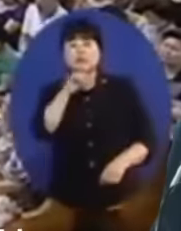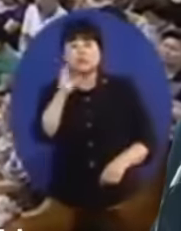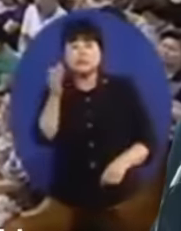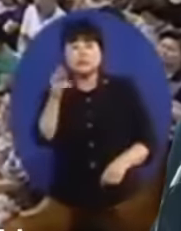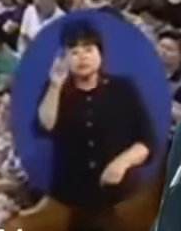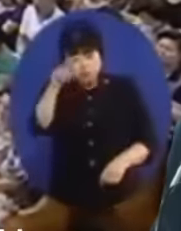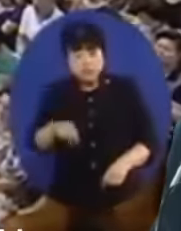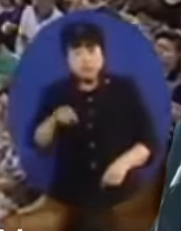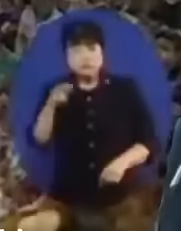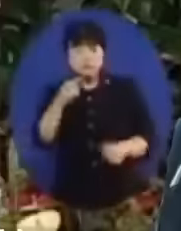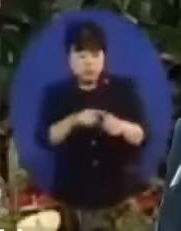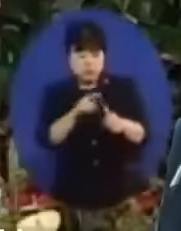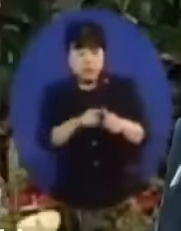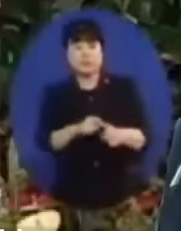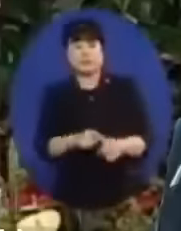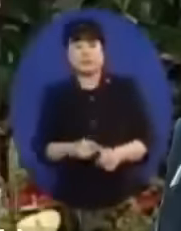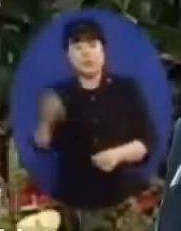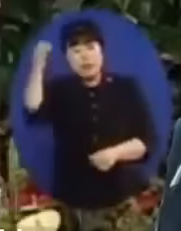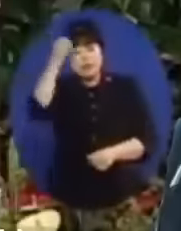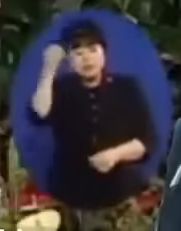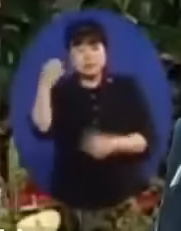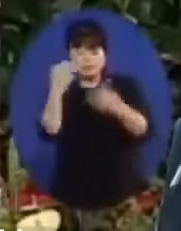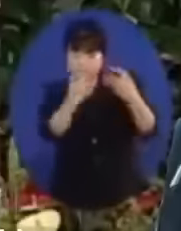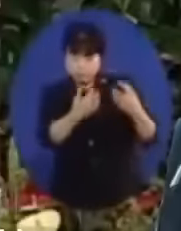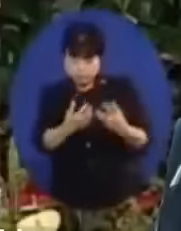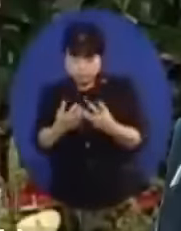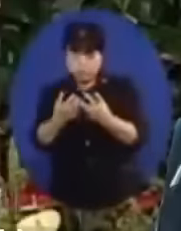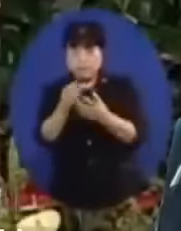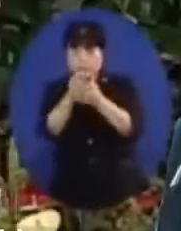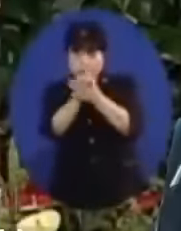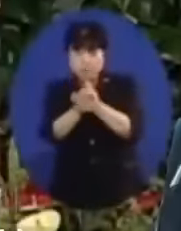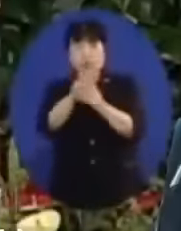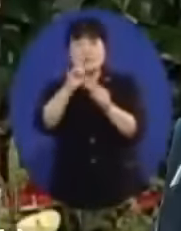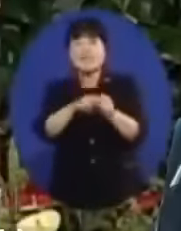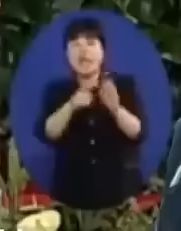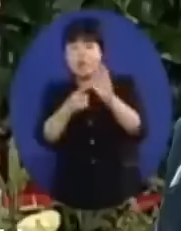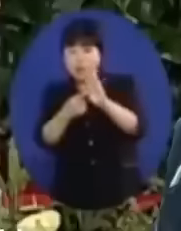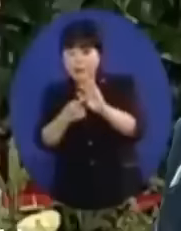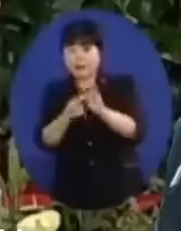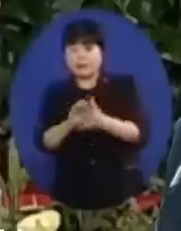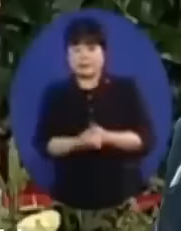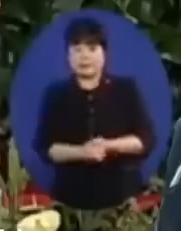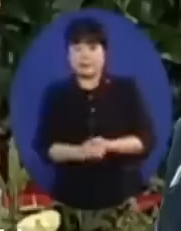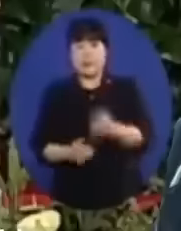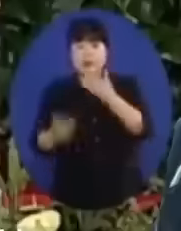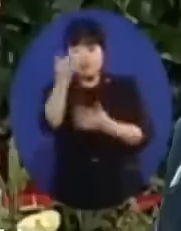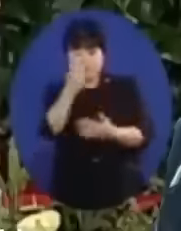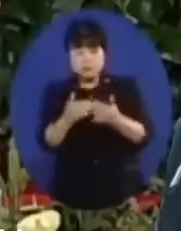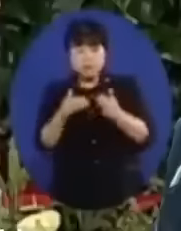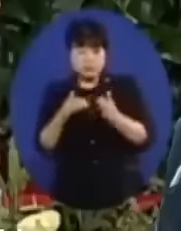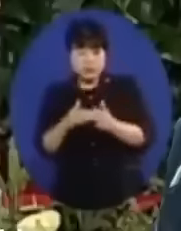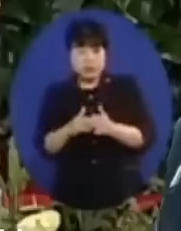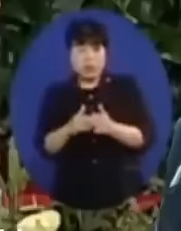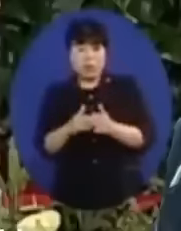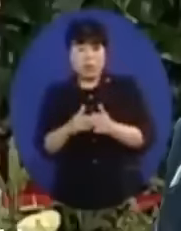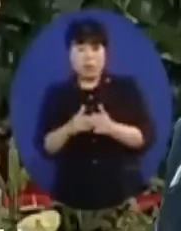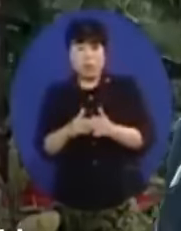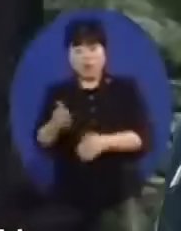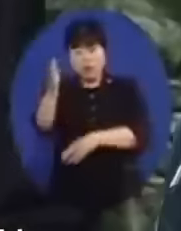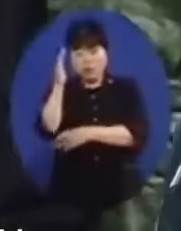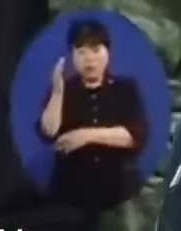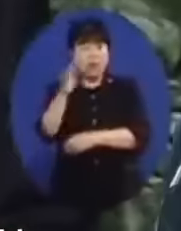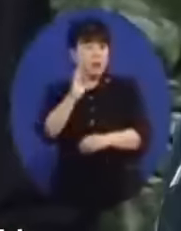무디 목사님은 평소에 늘 성령으로 충만하게 되는 것이 기도의 제목이었고 화재가 나고 목회를